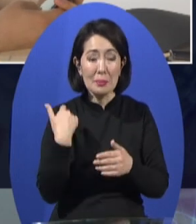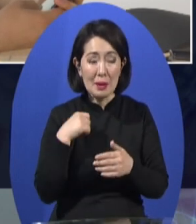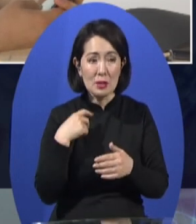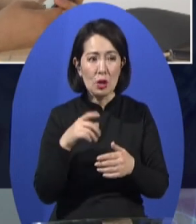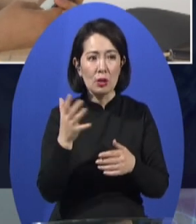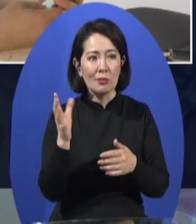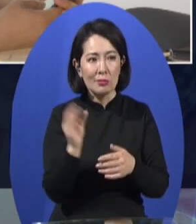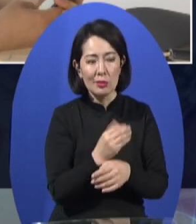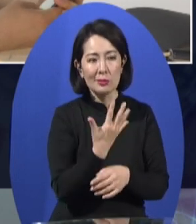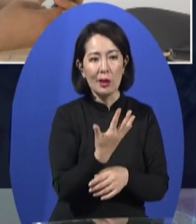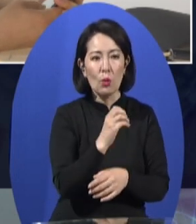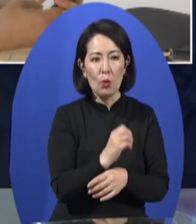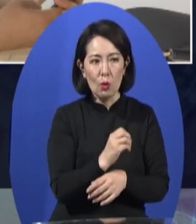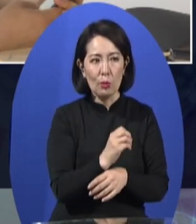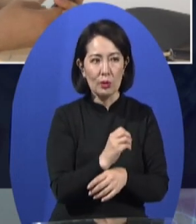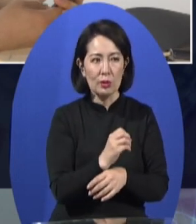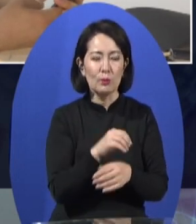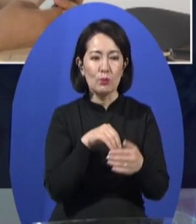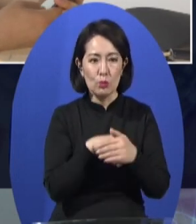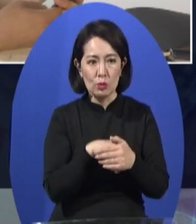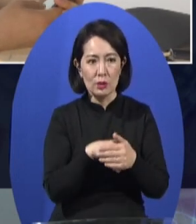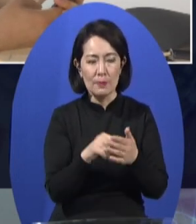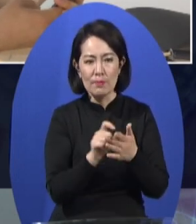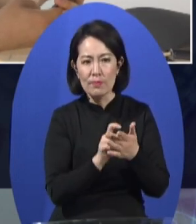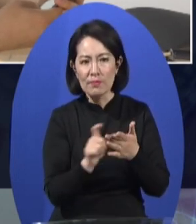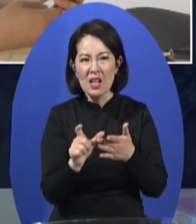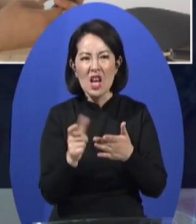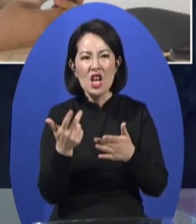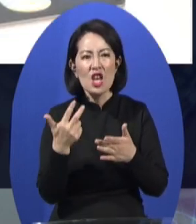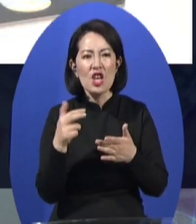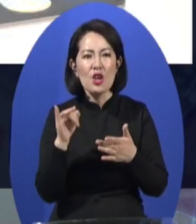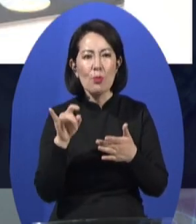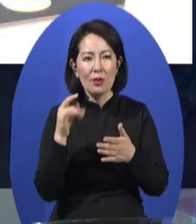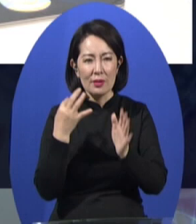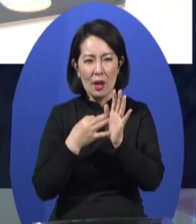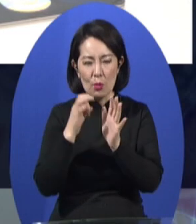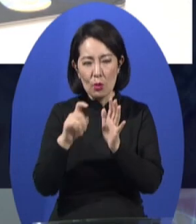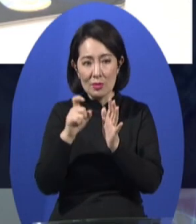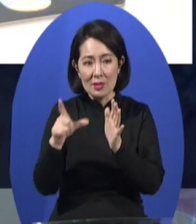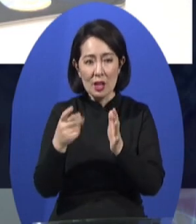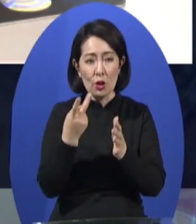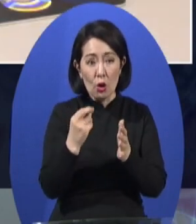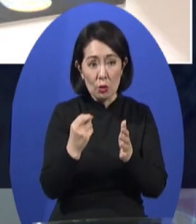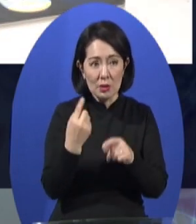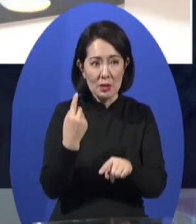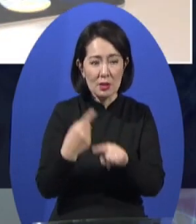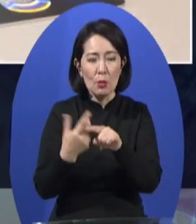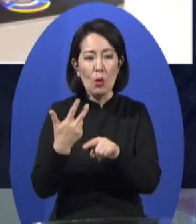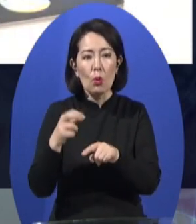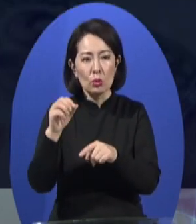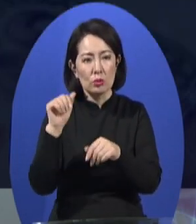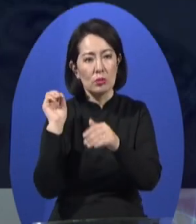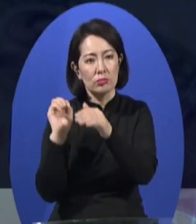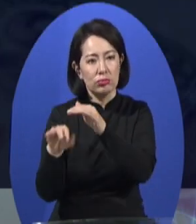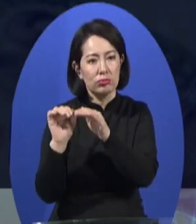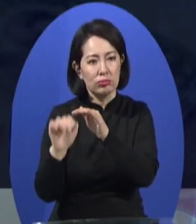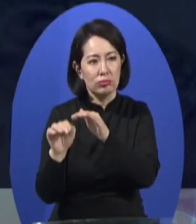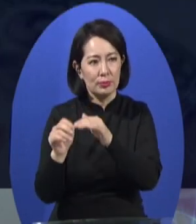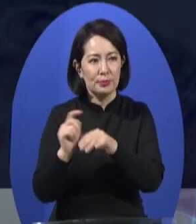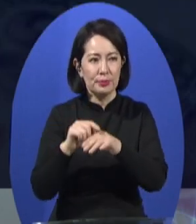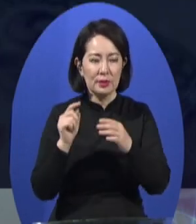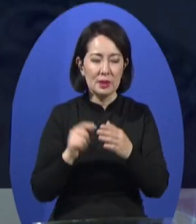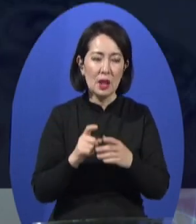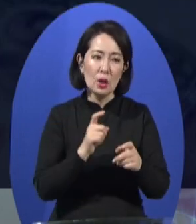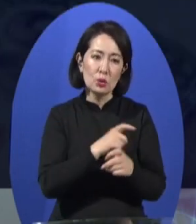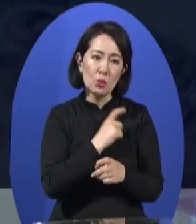Энийг 5% болгоо бууруулсан. Ипотекийн зээлийн данс руу болохоор 20% байсан бол 30%-аар хийж эхэлсэн. Тэгээд